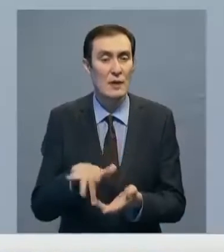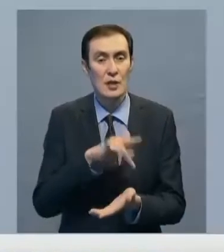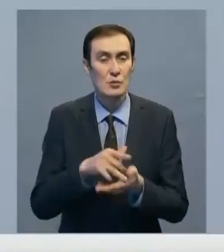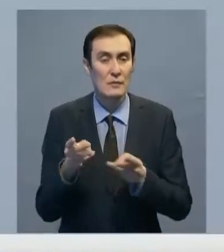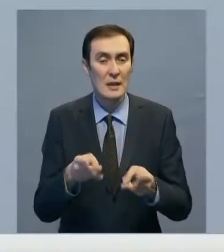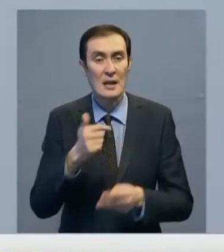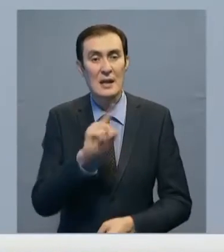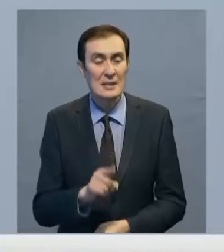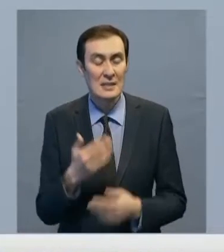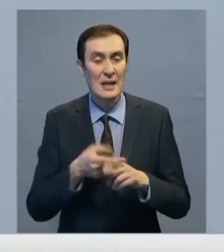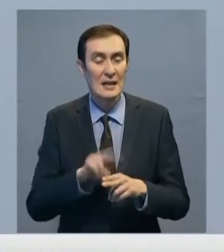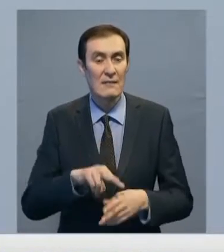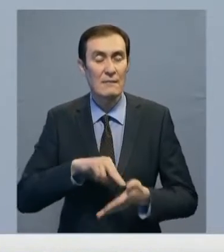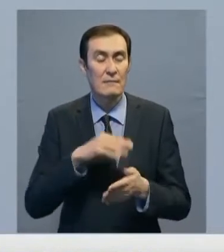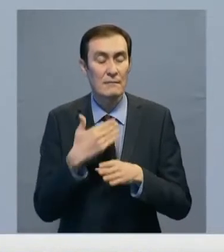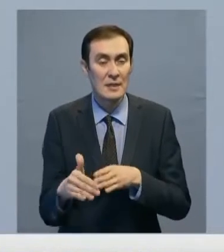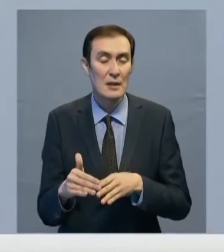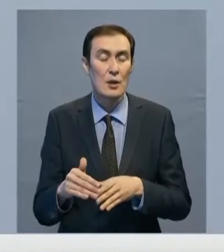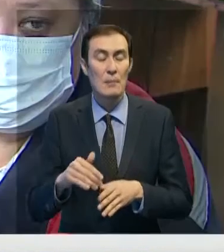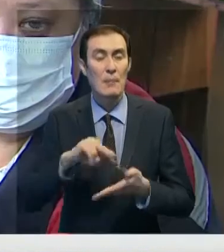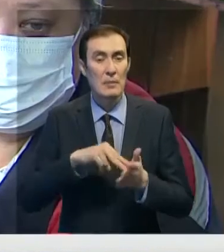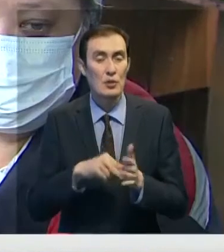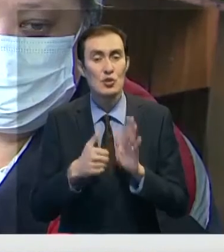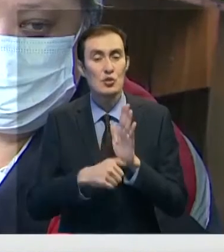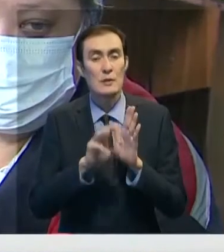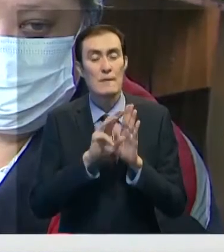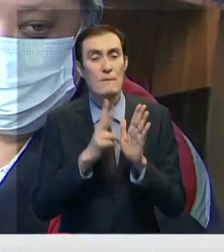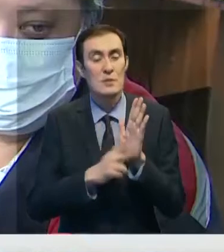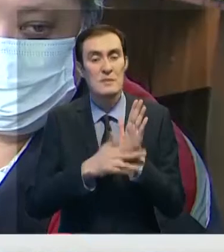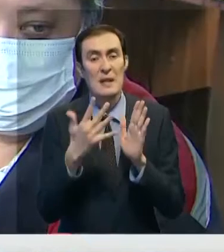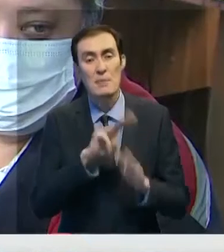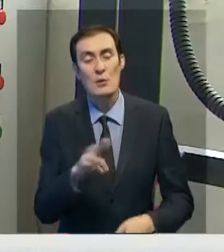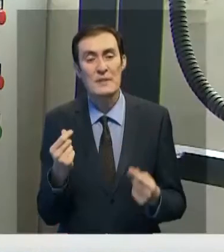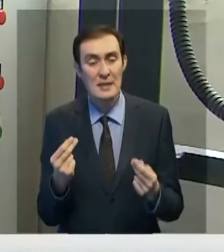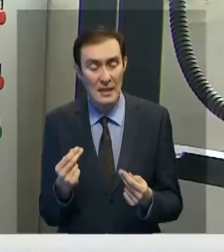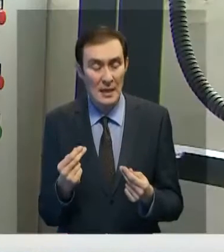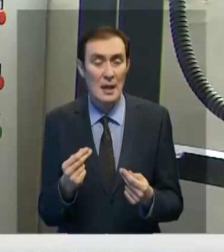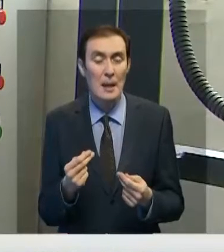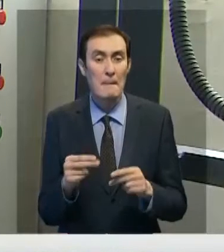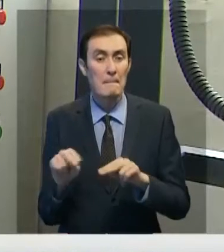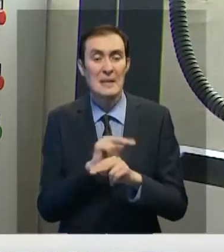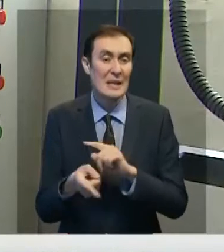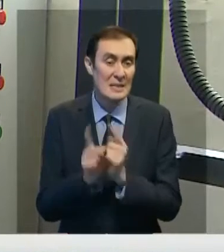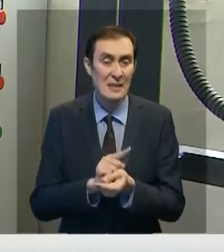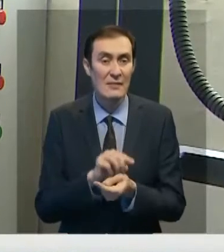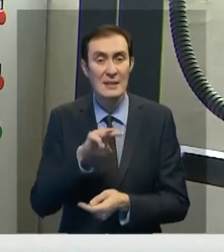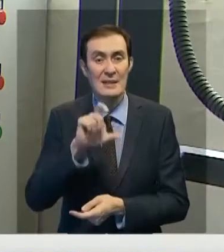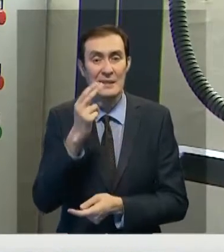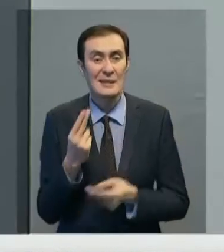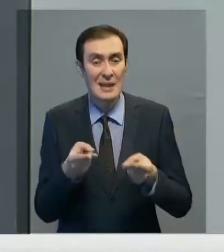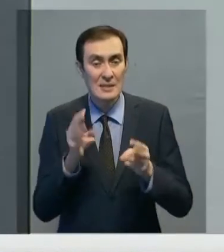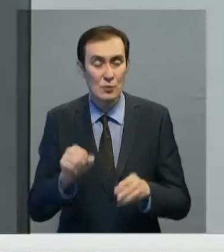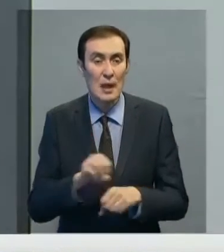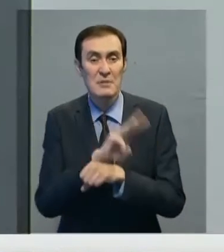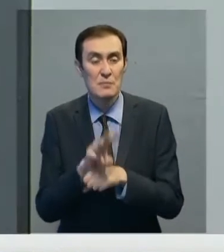с мазута на газ. На эти цели в рамках дорожной карты было выделено 685 миллионов тенге. Модернизированная ТЭЦ теперь способна